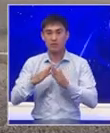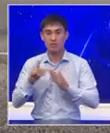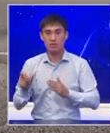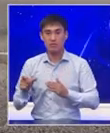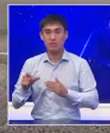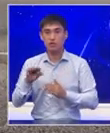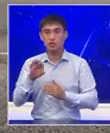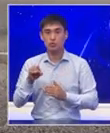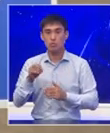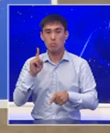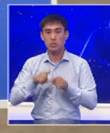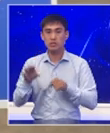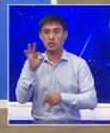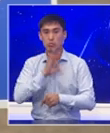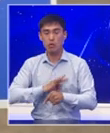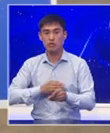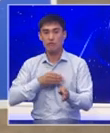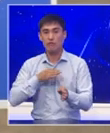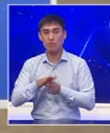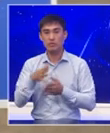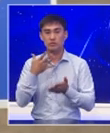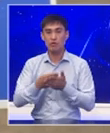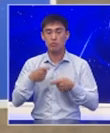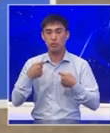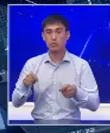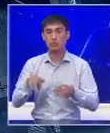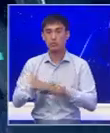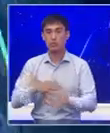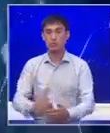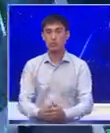жетысу быстро используя реализовать свою продукцию